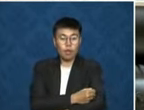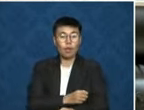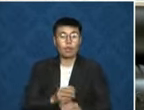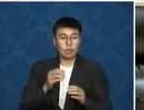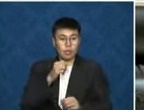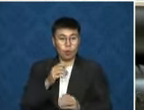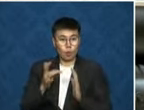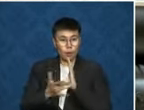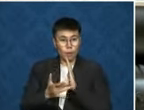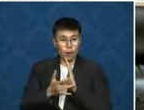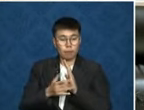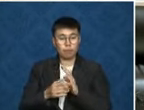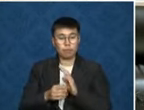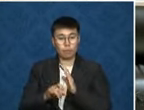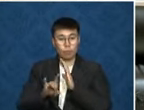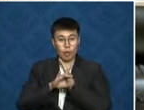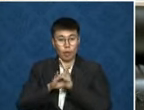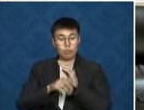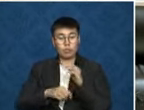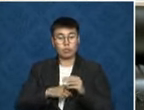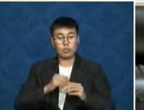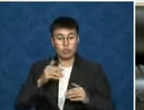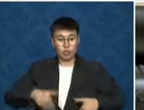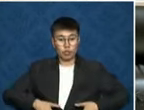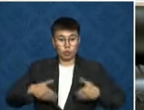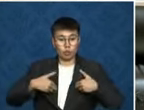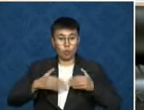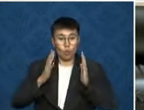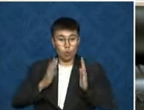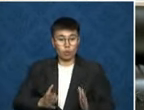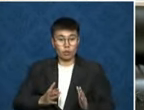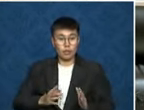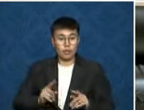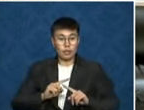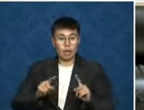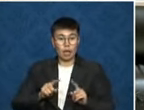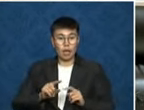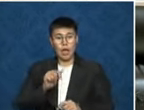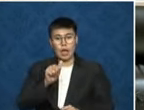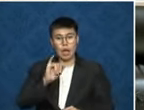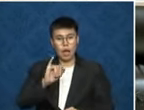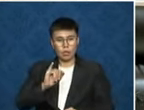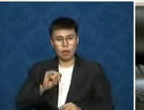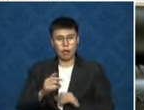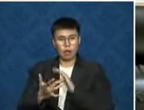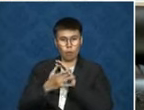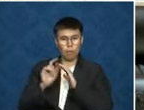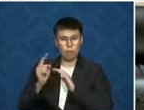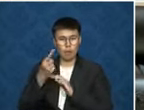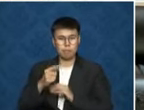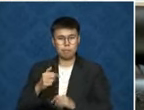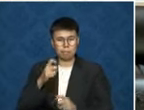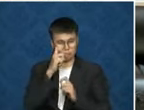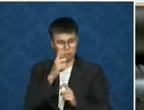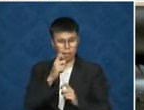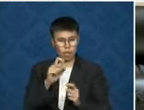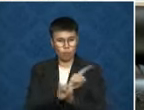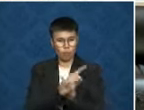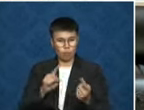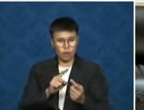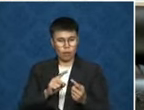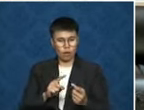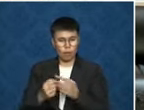คุณภาพชีวิตในด้านต่างๆปัญญาแต่ในขณะเดียวกันปัญญาประดิษฐ์อาจก่อให้เกิดความเสี่ยงต่อสังคมความเป็นอยู่